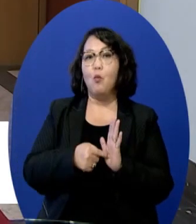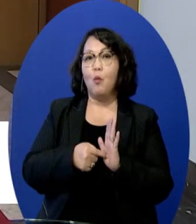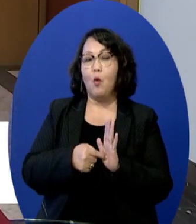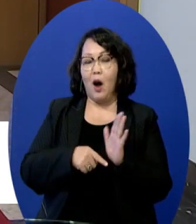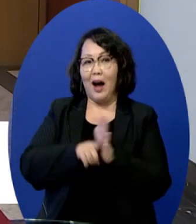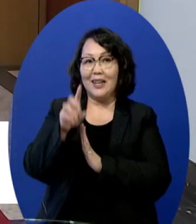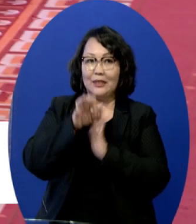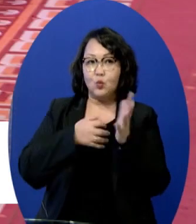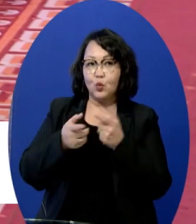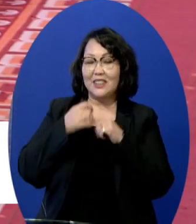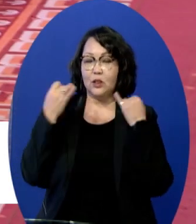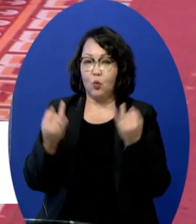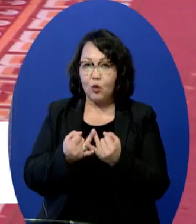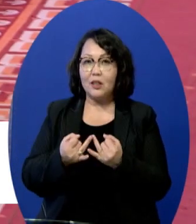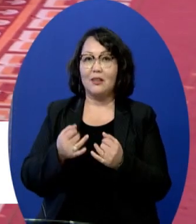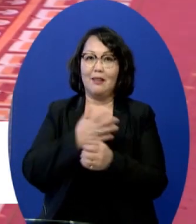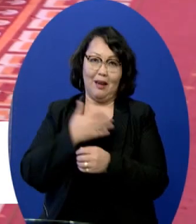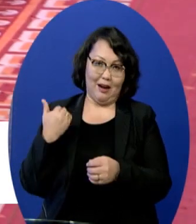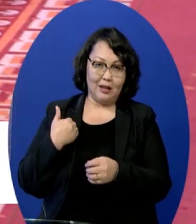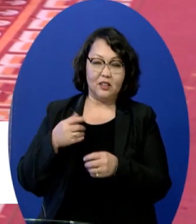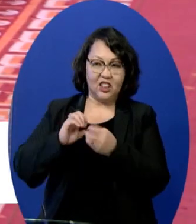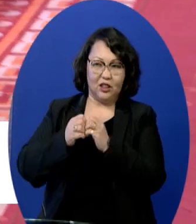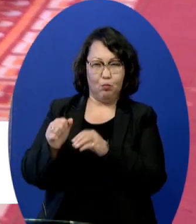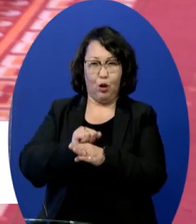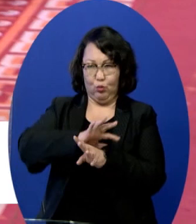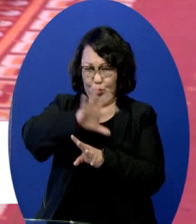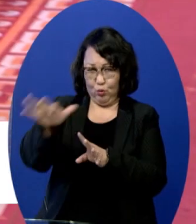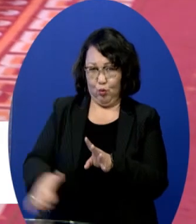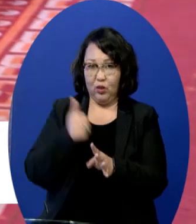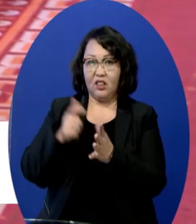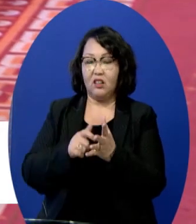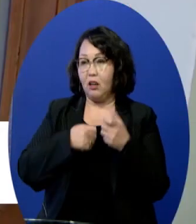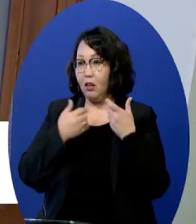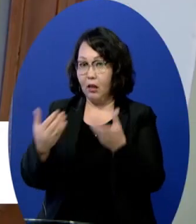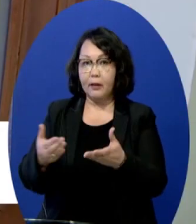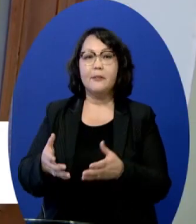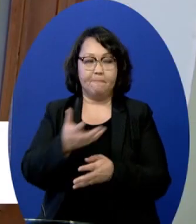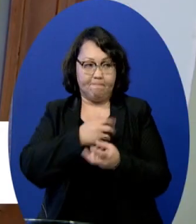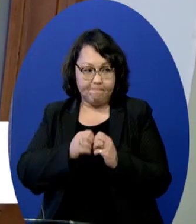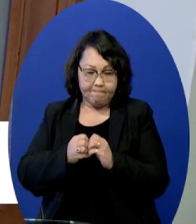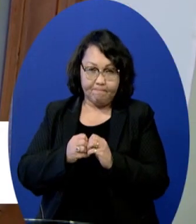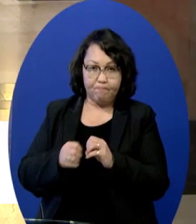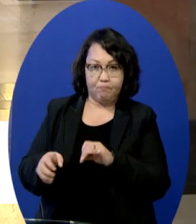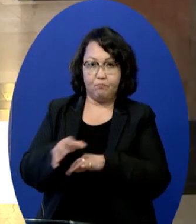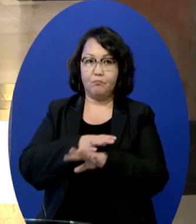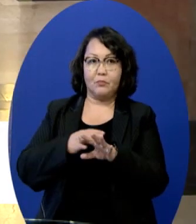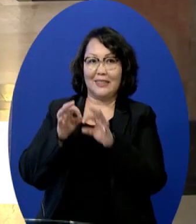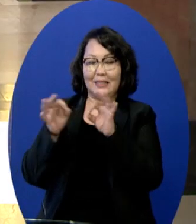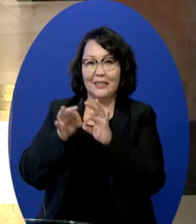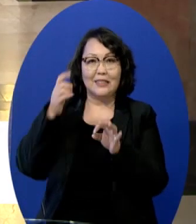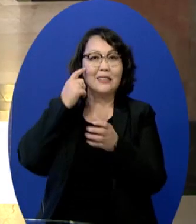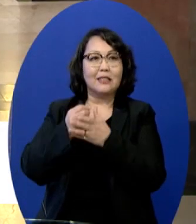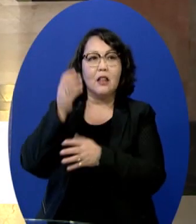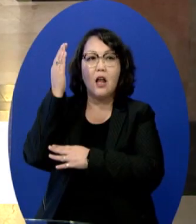явуулах үед улсын хурлын дараагаас гүйцэн боловсруулах чиглэл өгсөний дагуу боловсруулсан зарчмын зүгтээ саналийн томьёолуудаар нэг үрчлэн санал